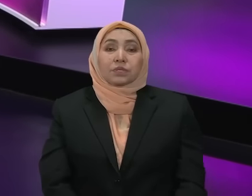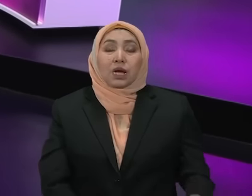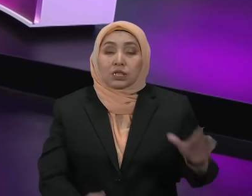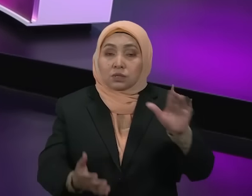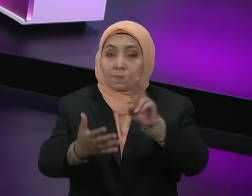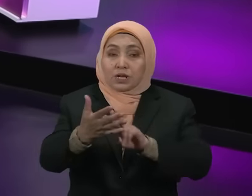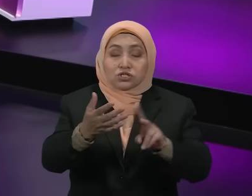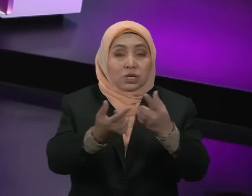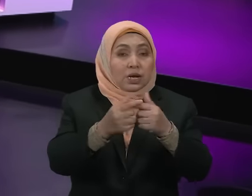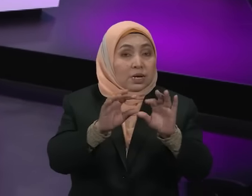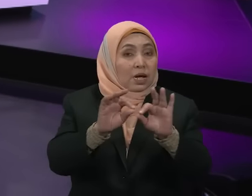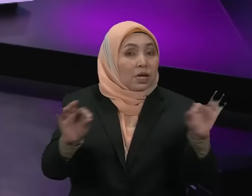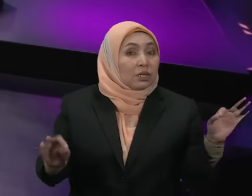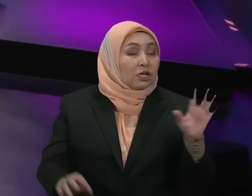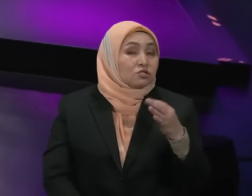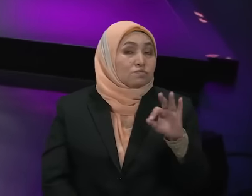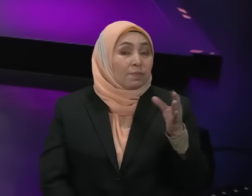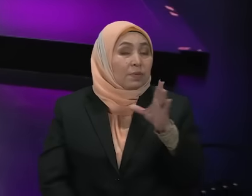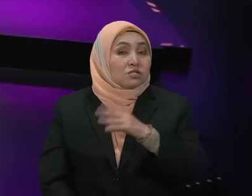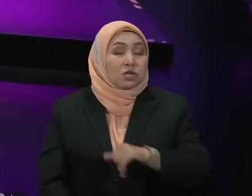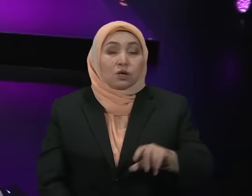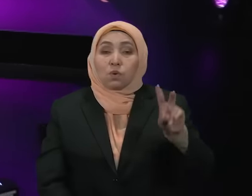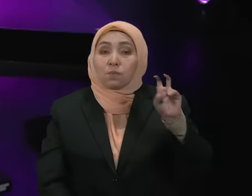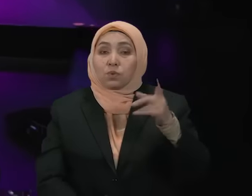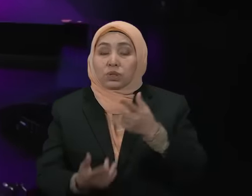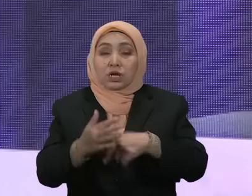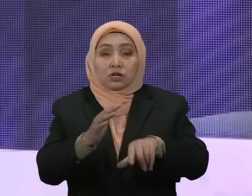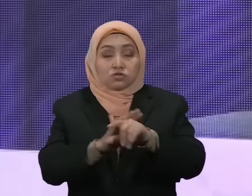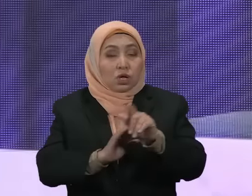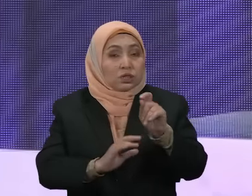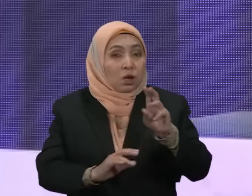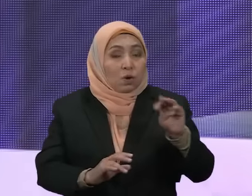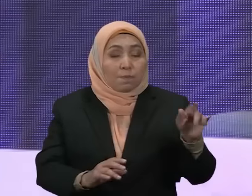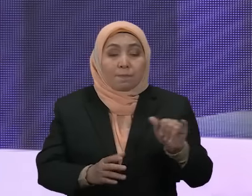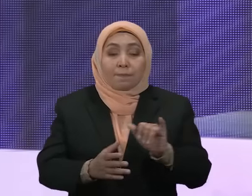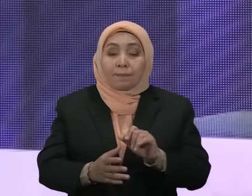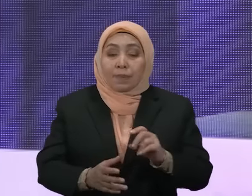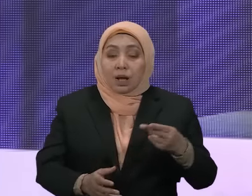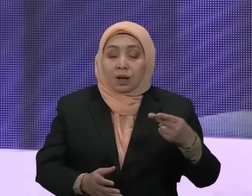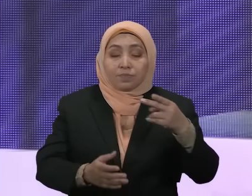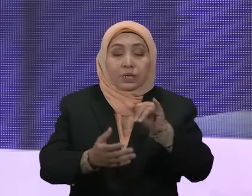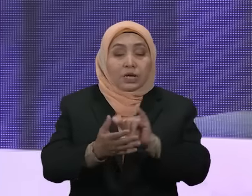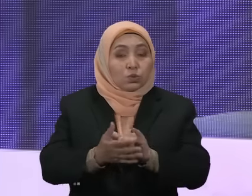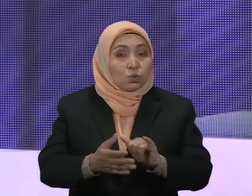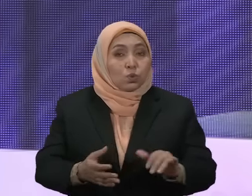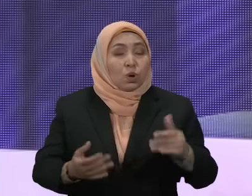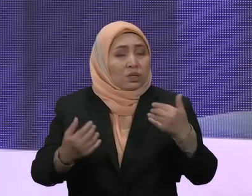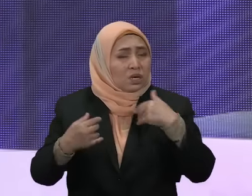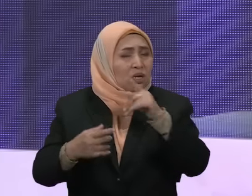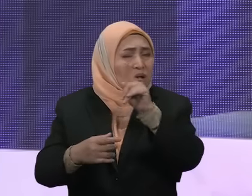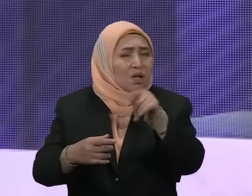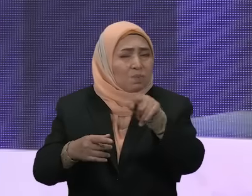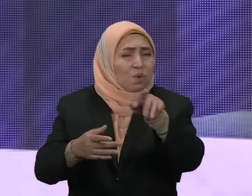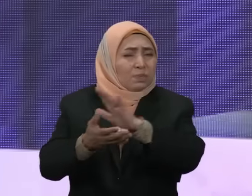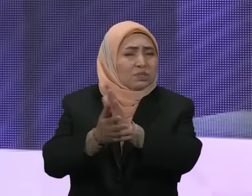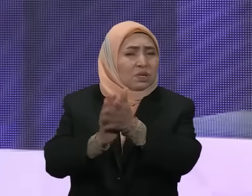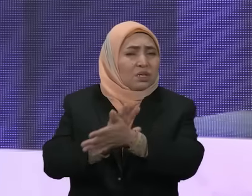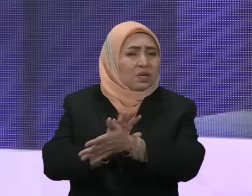itulah bacaan daripada ayat yang ke-19 dan 20 daripada surah At-Taubah Ustaz ya. Aja'altum siqayah, iaitu adakah kamu